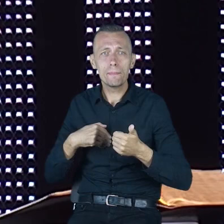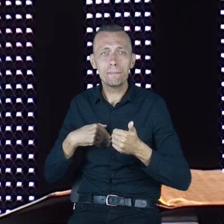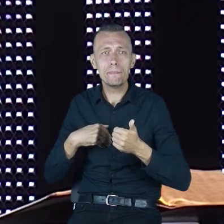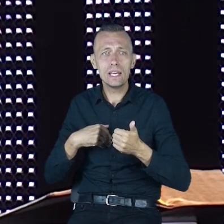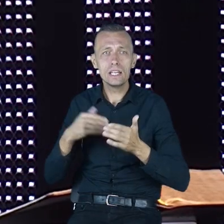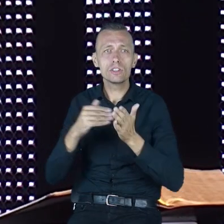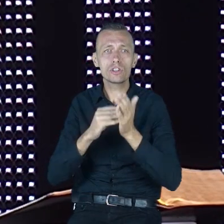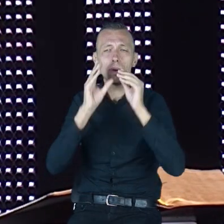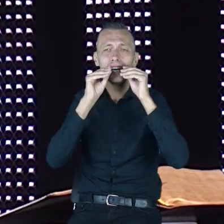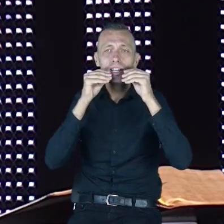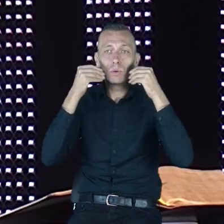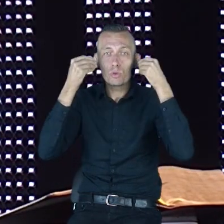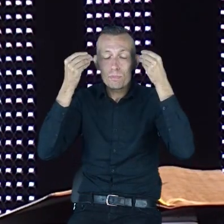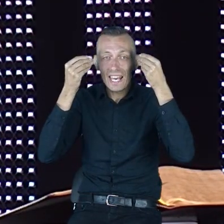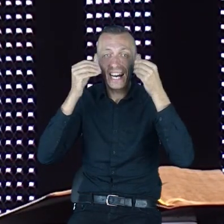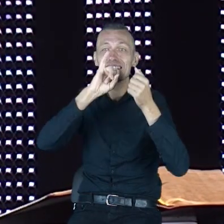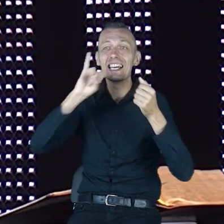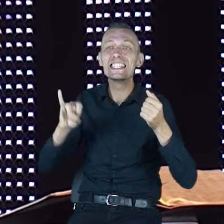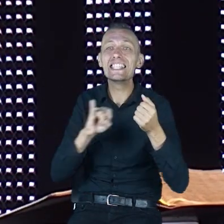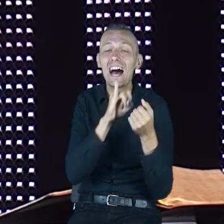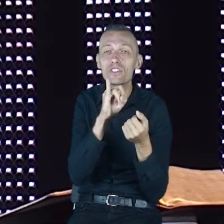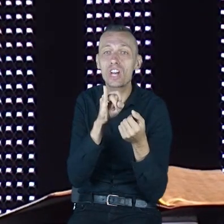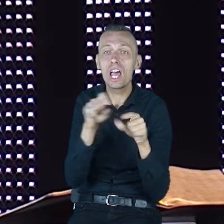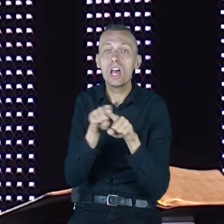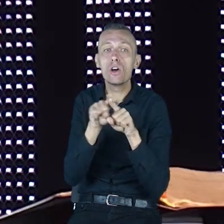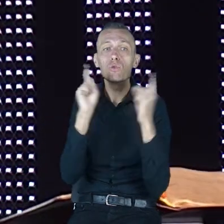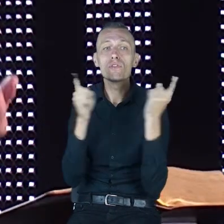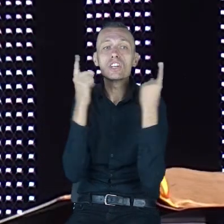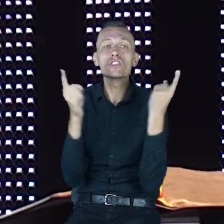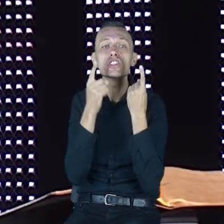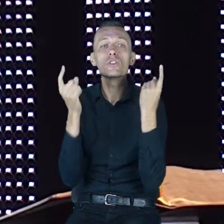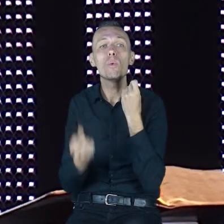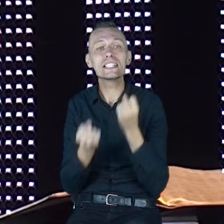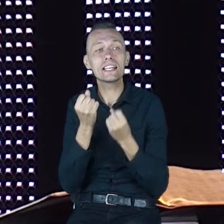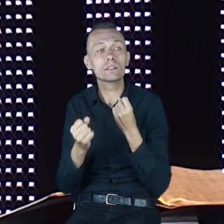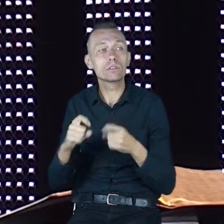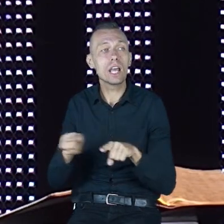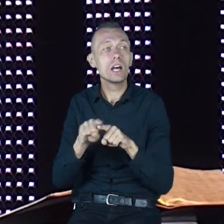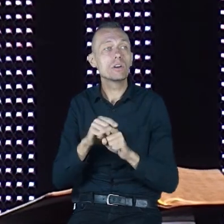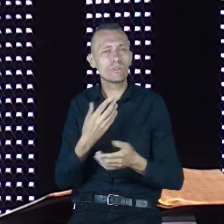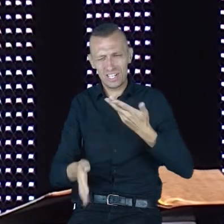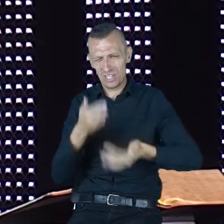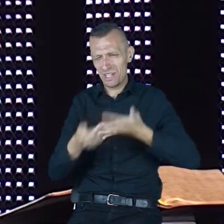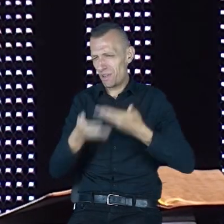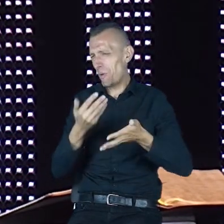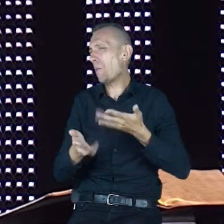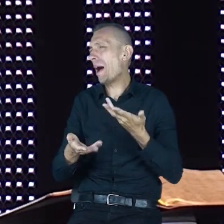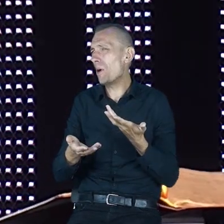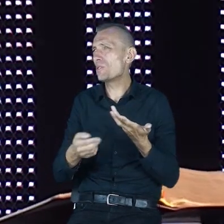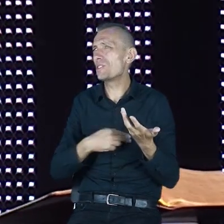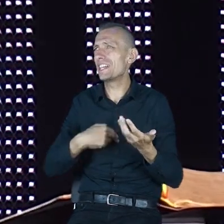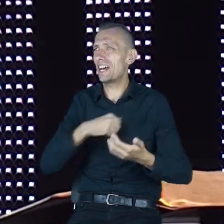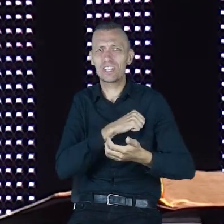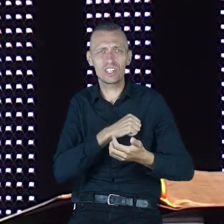smutku, możemy ręce podnosić pomimo słabości. Bo właśnie w Bogu mieszczą się